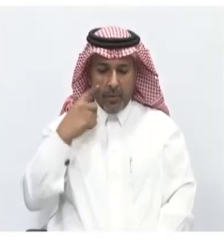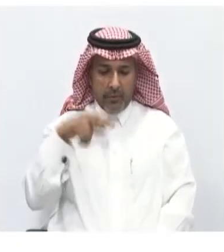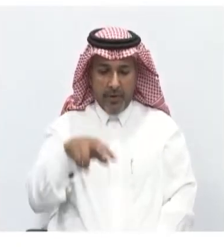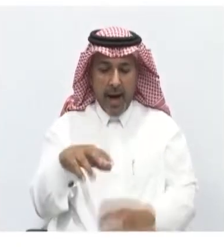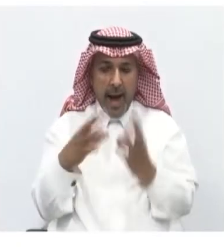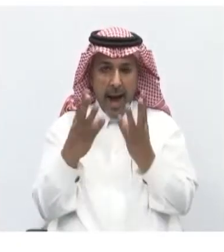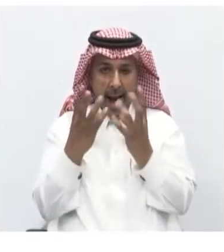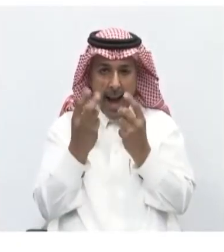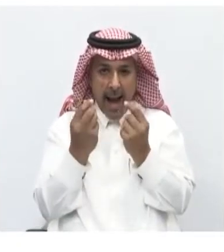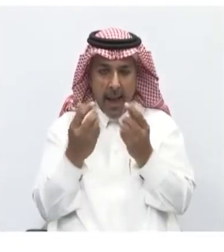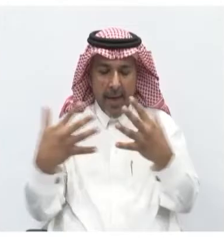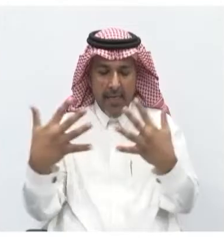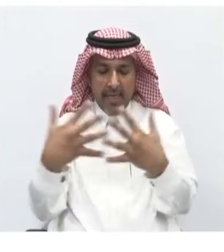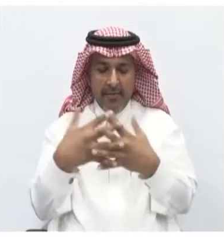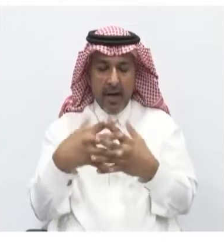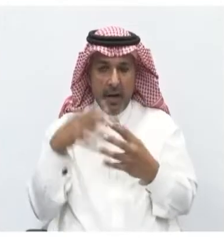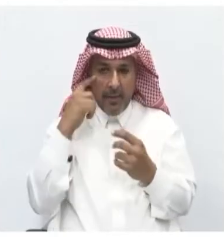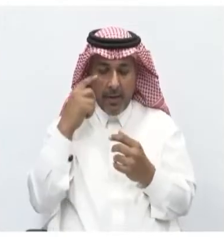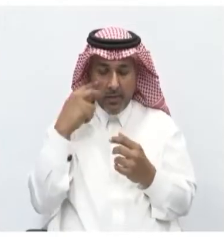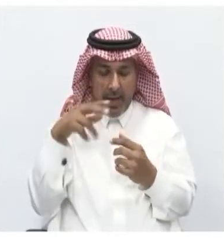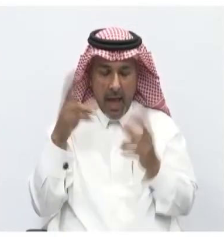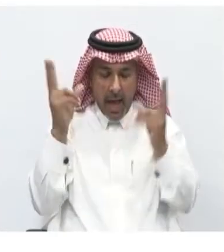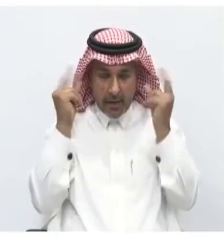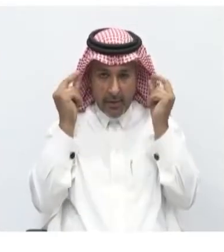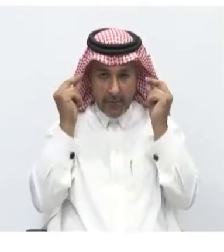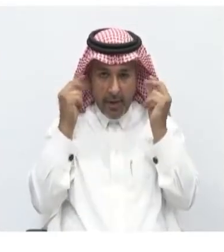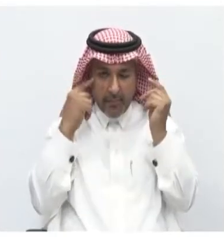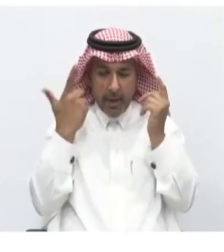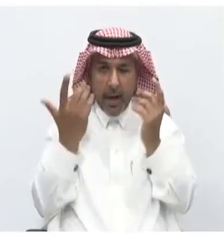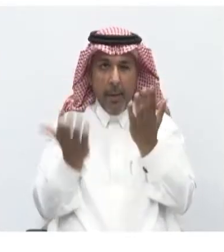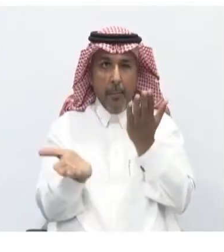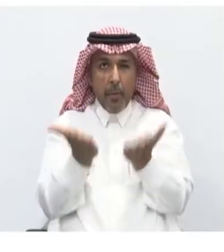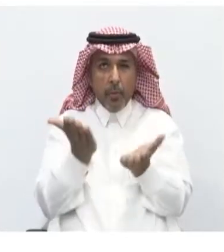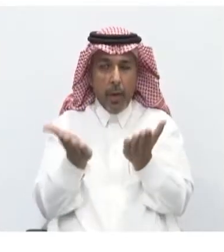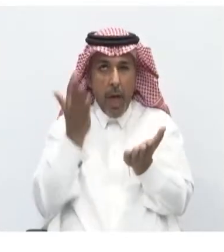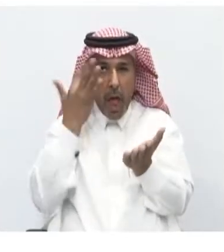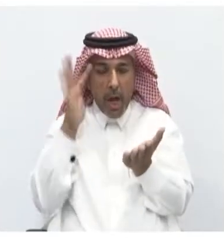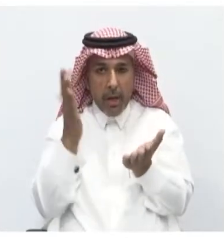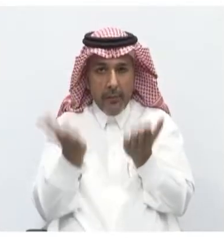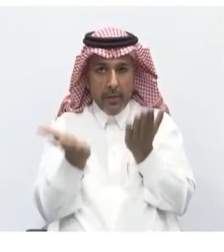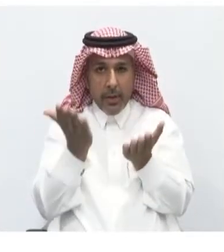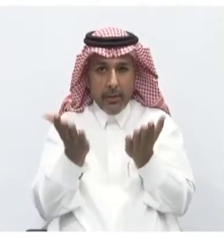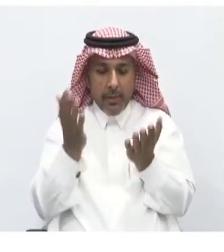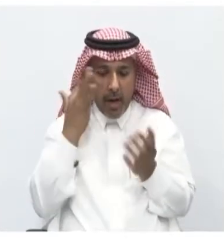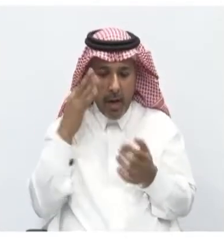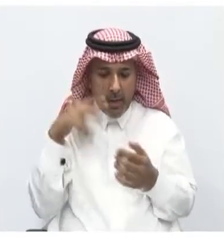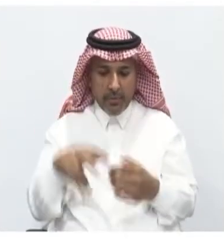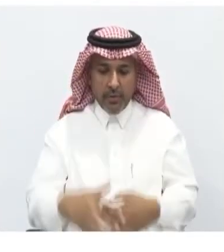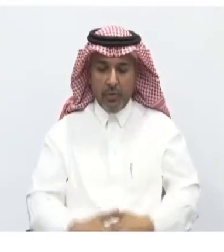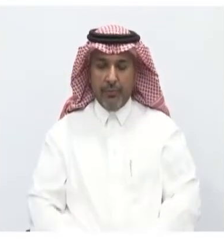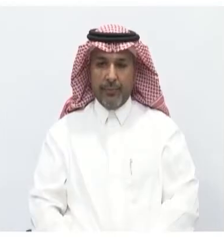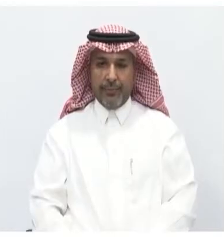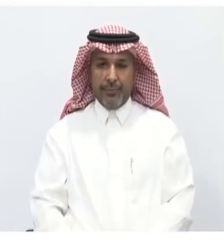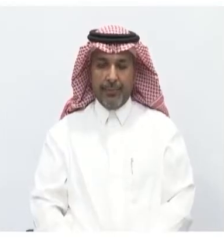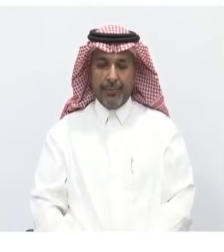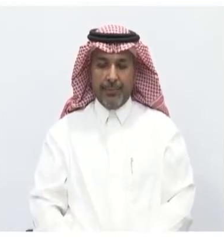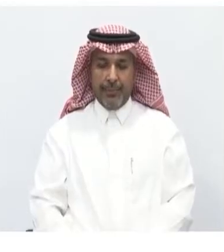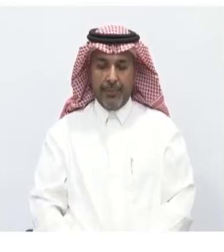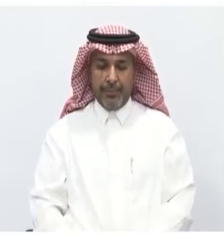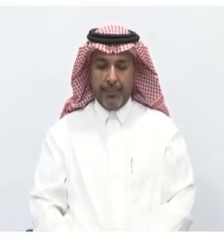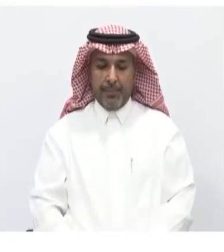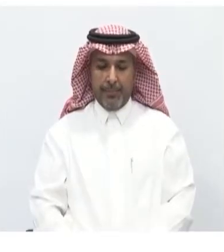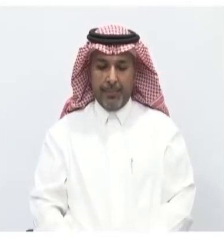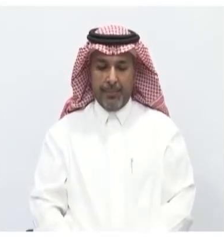كميه المواد المستخدمه في بدايه التفاعل اذا تتساوى فيه كميه المواد الناتجه